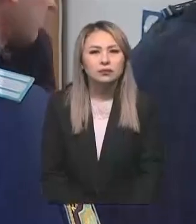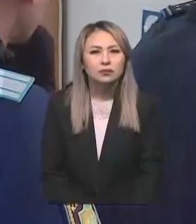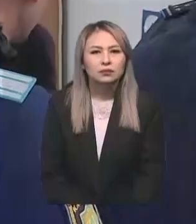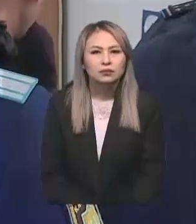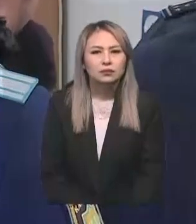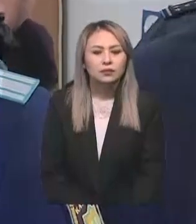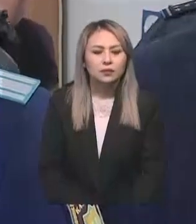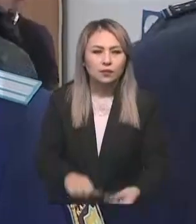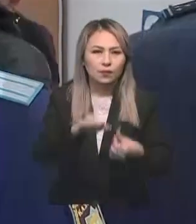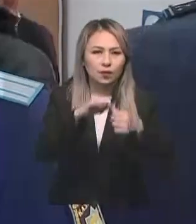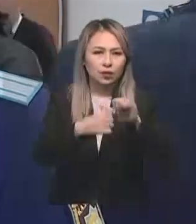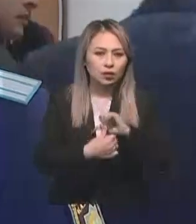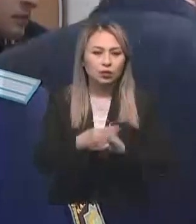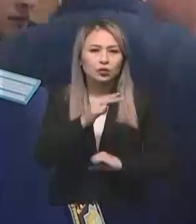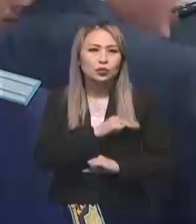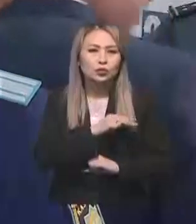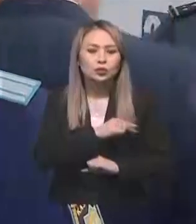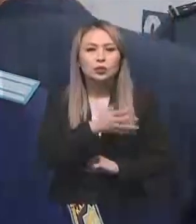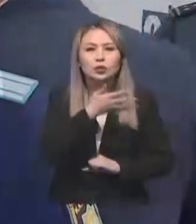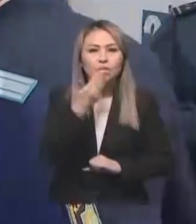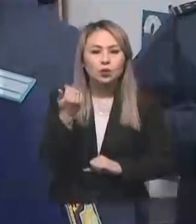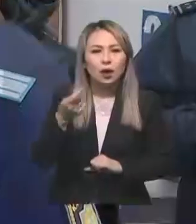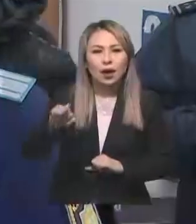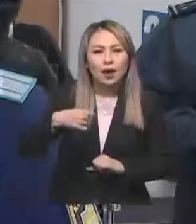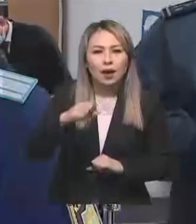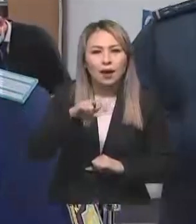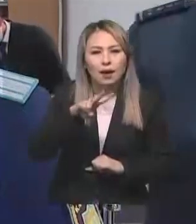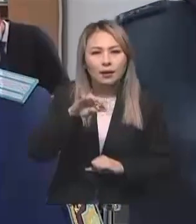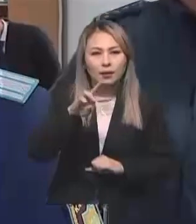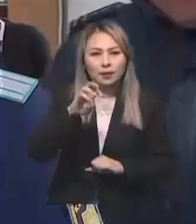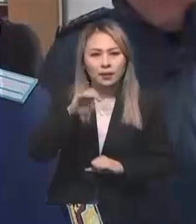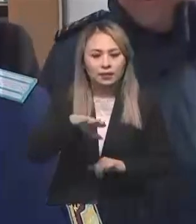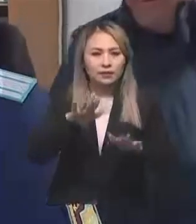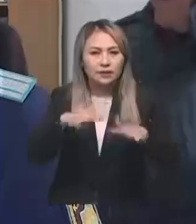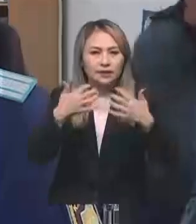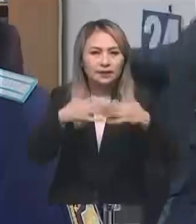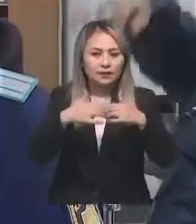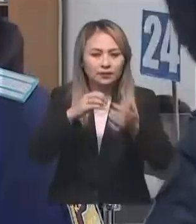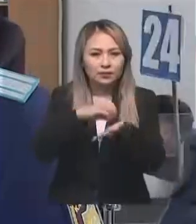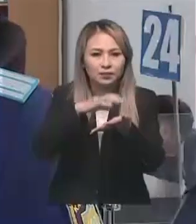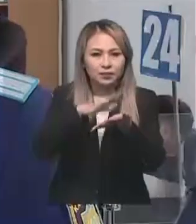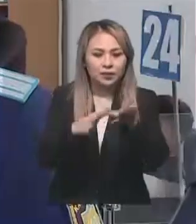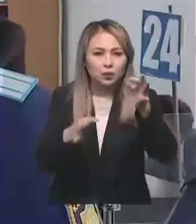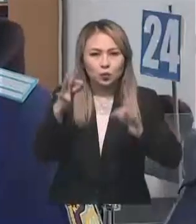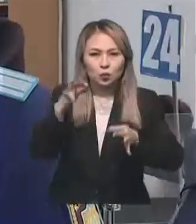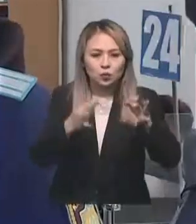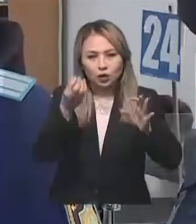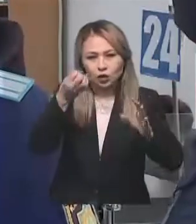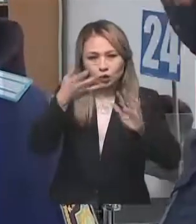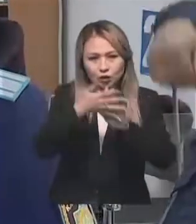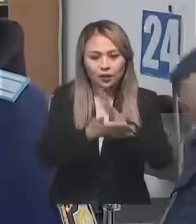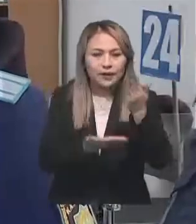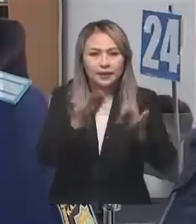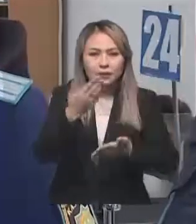Тұрақты жұмыстары жоқ борышкерлер, ол өздерінің алименттерін және де пробациялық тұрған адамдар, есепте тұрған адамдар, олар сот шешімдерінің шығындарын